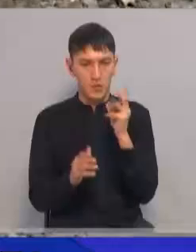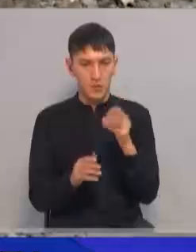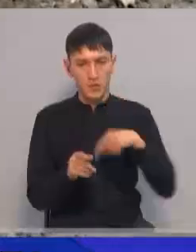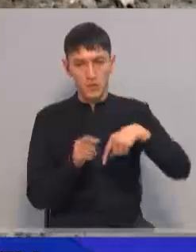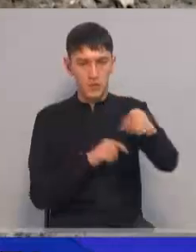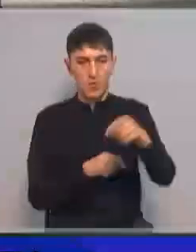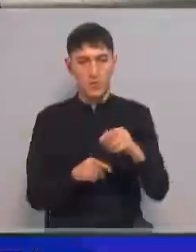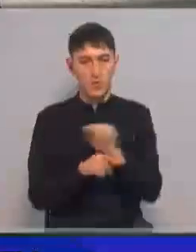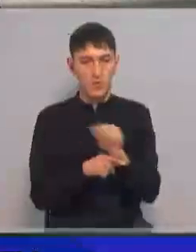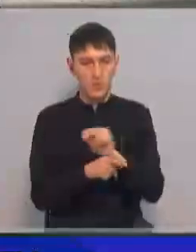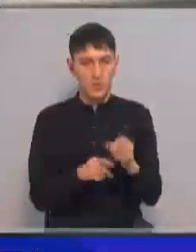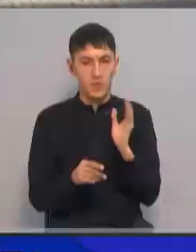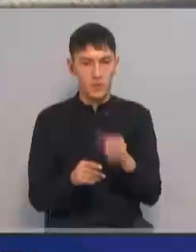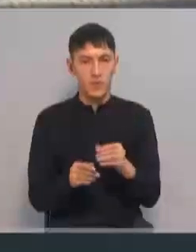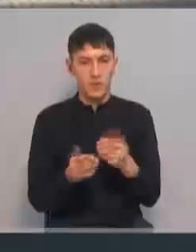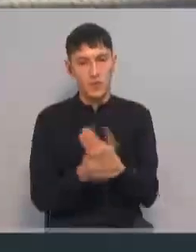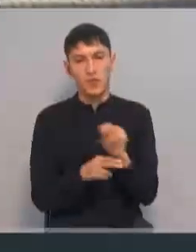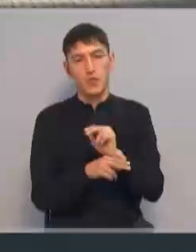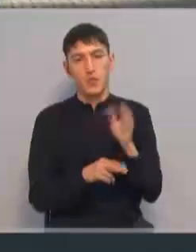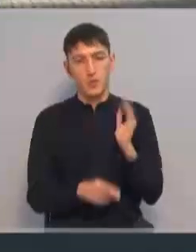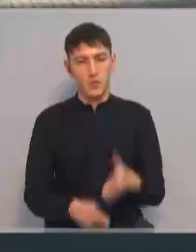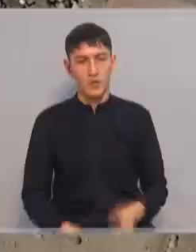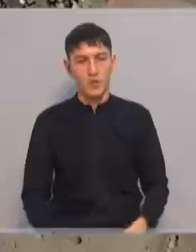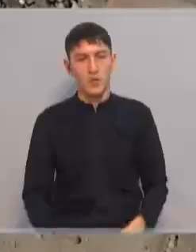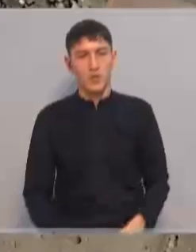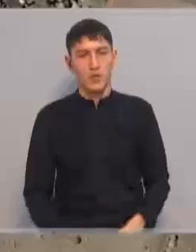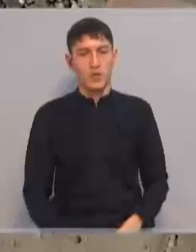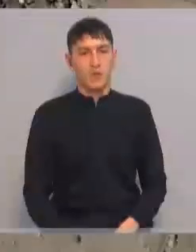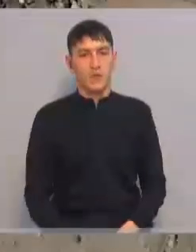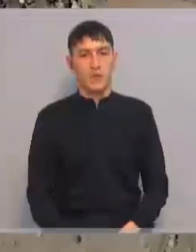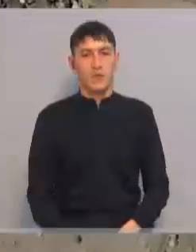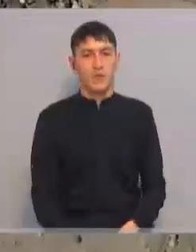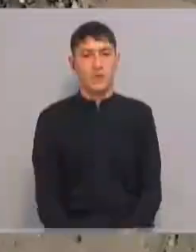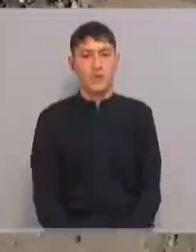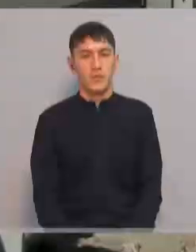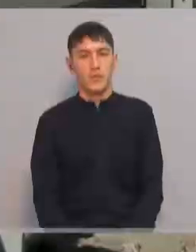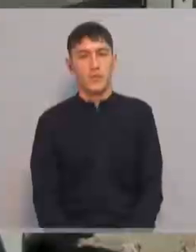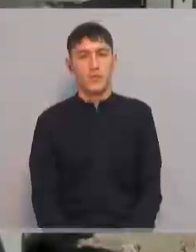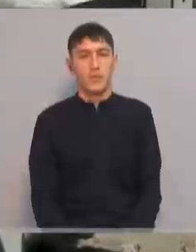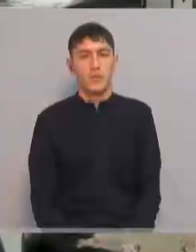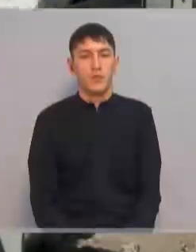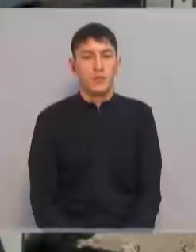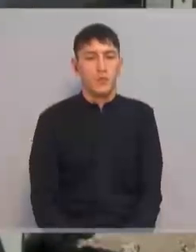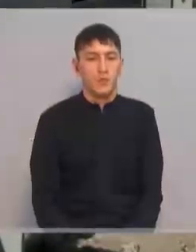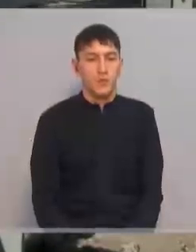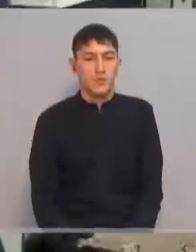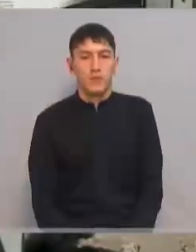болатын 19 нысан орташа жөндеуден өтпек. Гүлсанат Қалмырзағызы, Талғат Төлеубек, Ербол Мақашев, жаңалықтар.